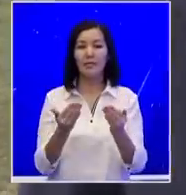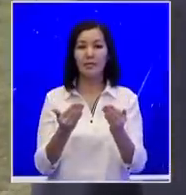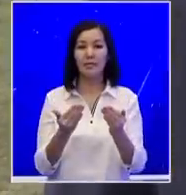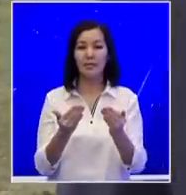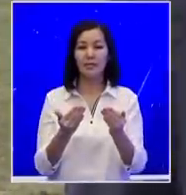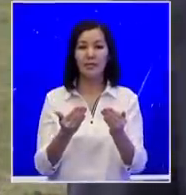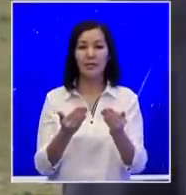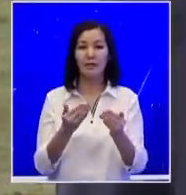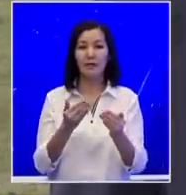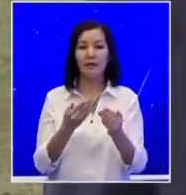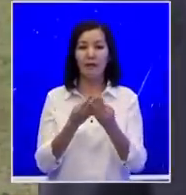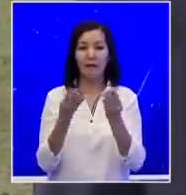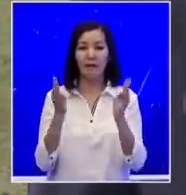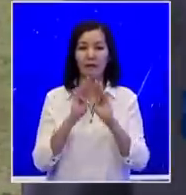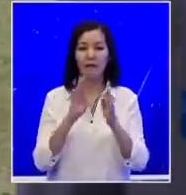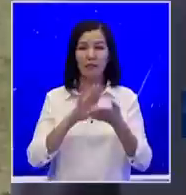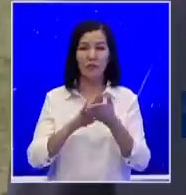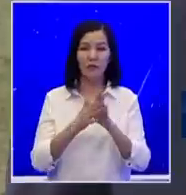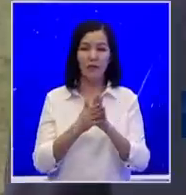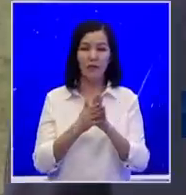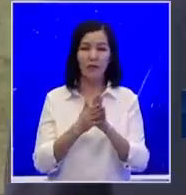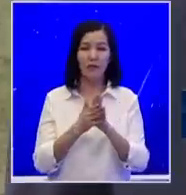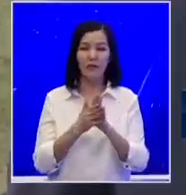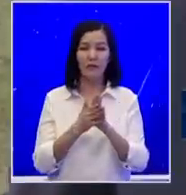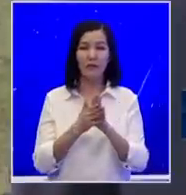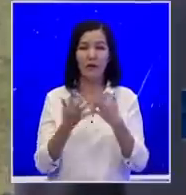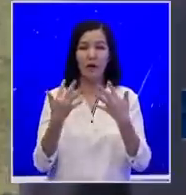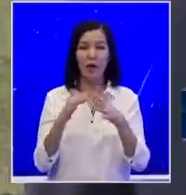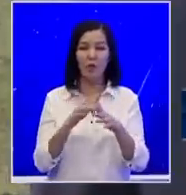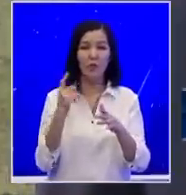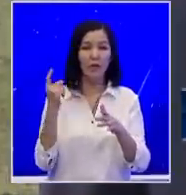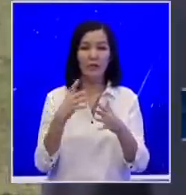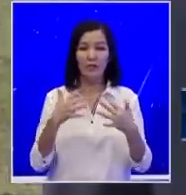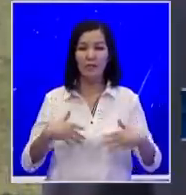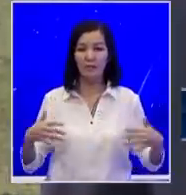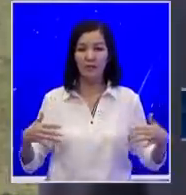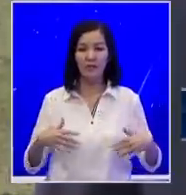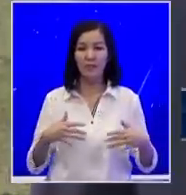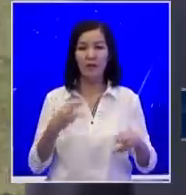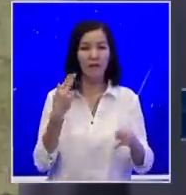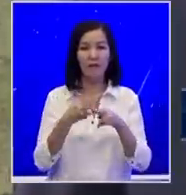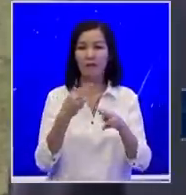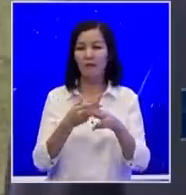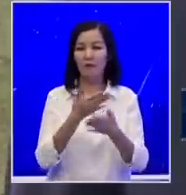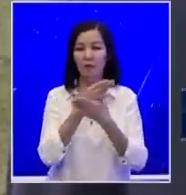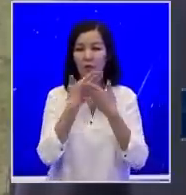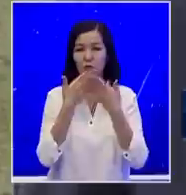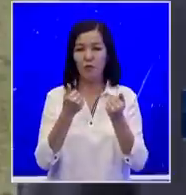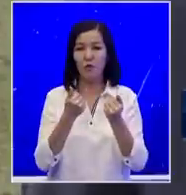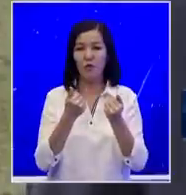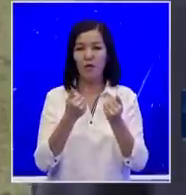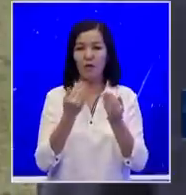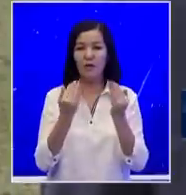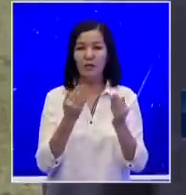елдегі карантин жағдайы болса да, мына ауыл шаруашылығында ешқандай кедергі жоқ. Себебі қазір мына малдың